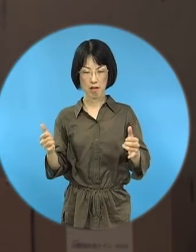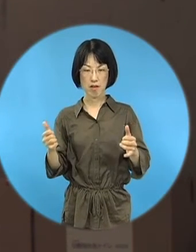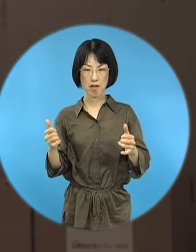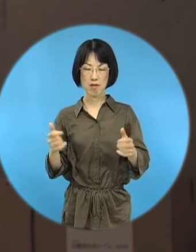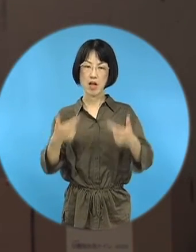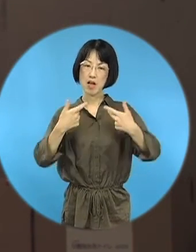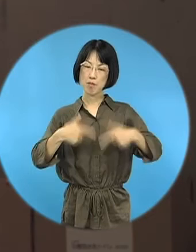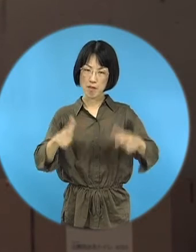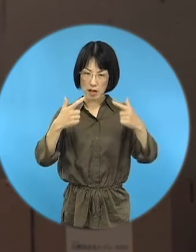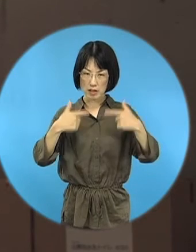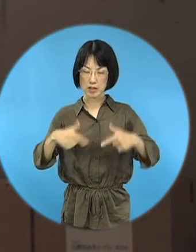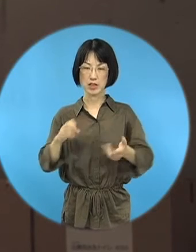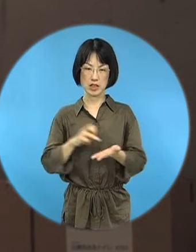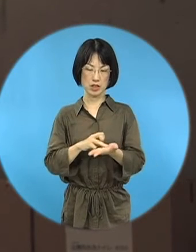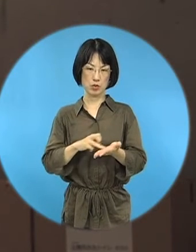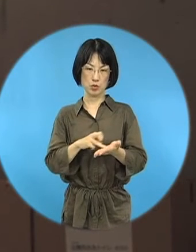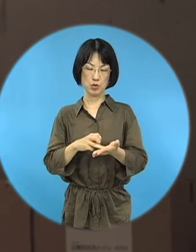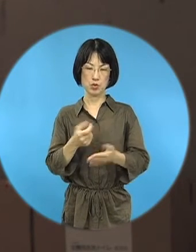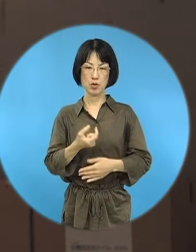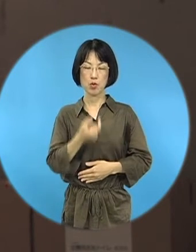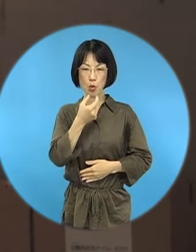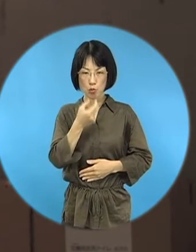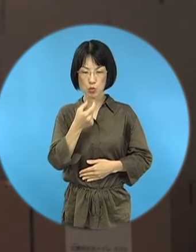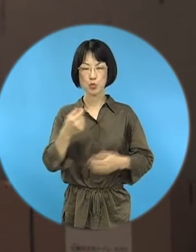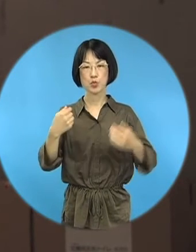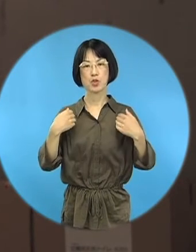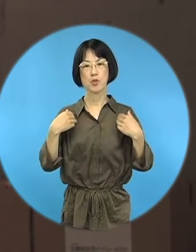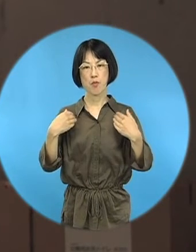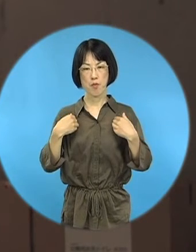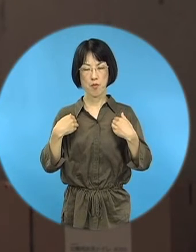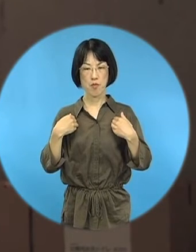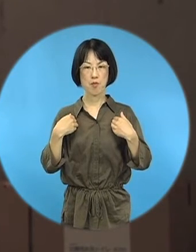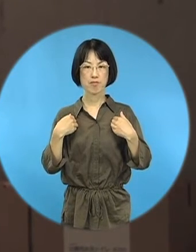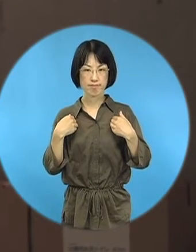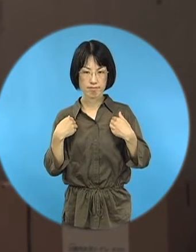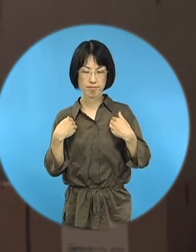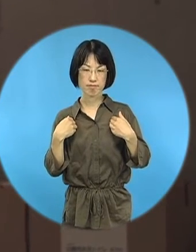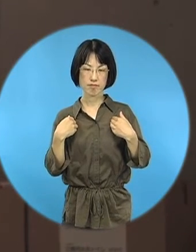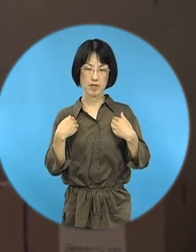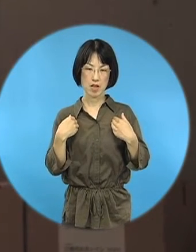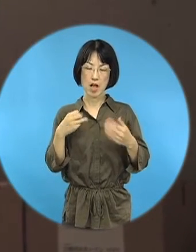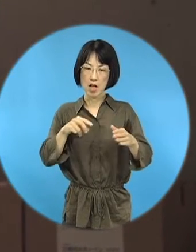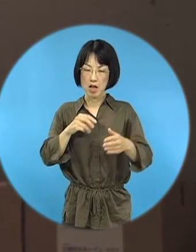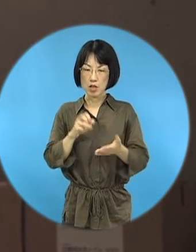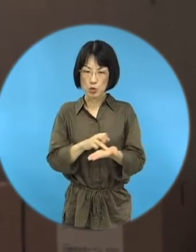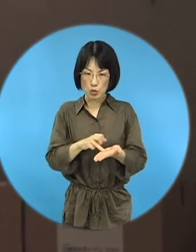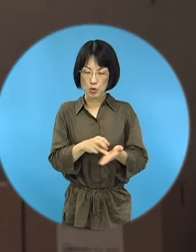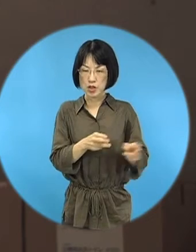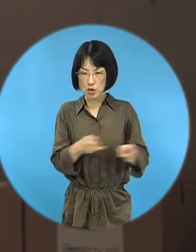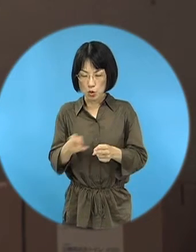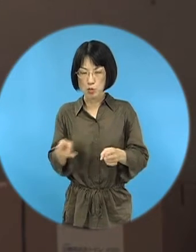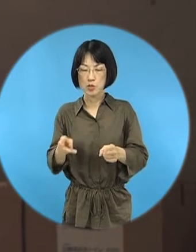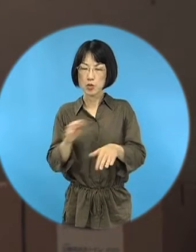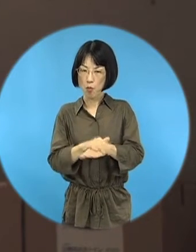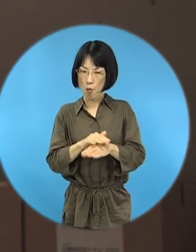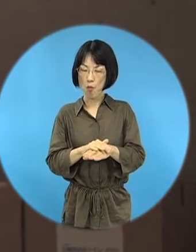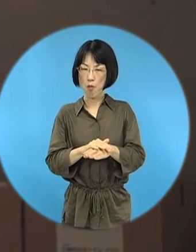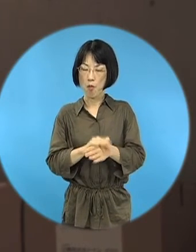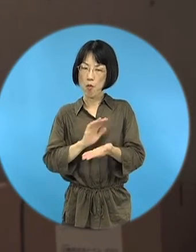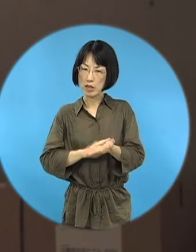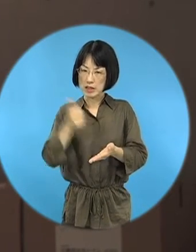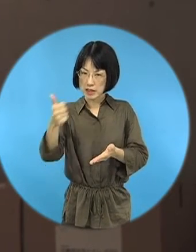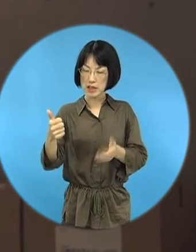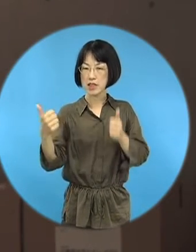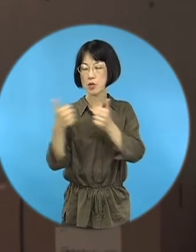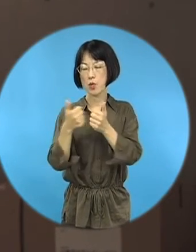疾患を持つ方は日常的に処方薬を必要とするケースが多いですので、手持ちの処方薬を切らさないよう医師にも